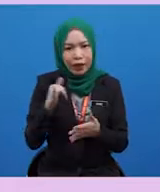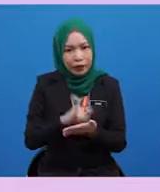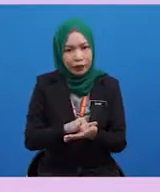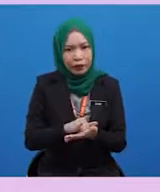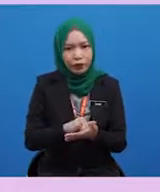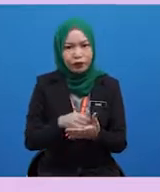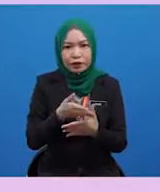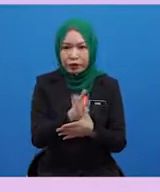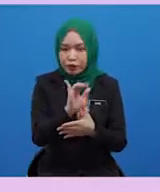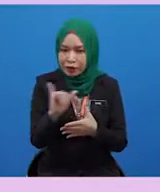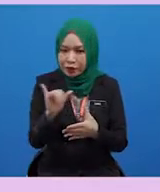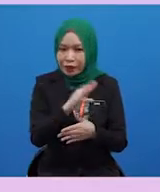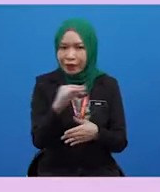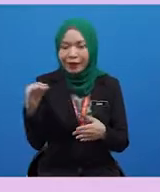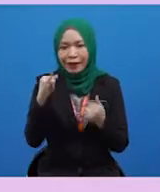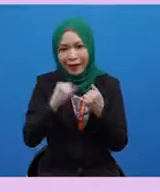dan akhirnya.